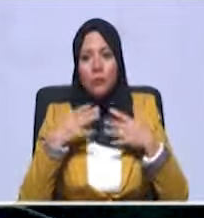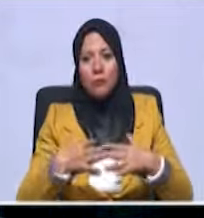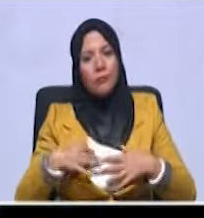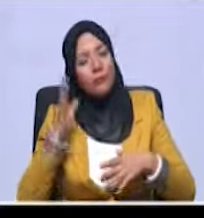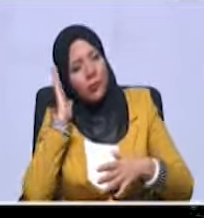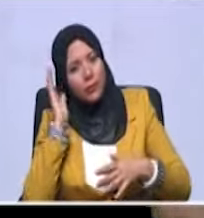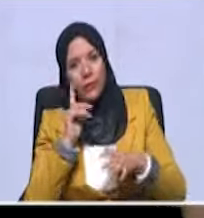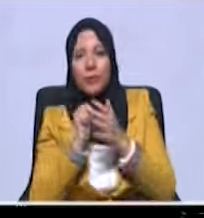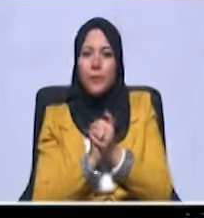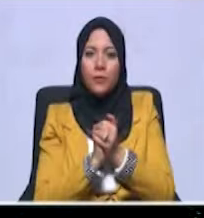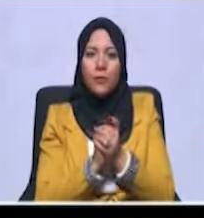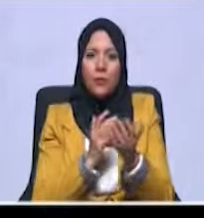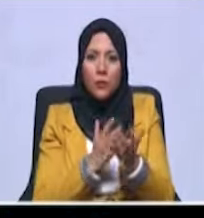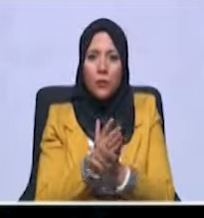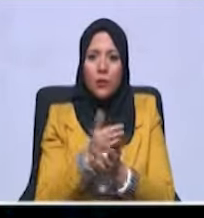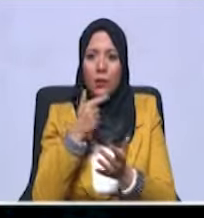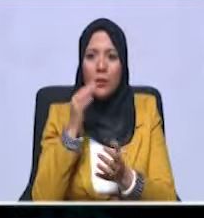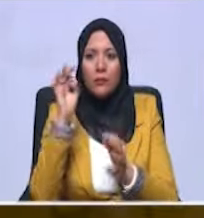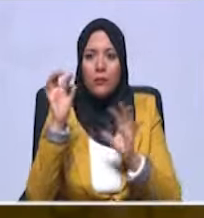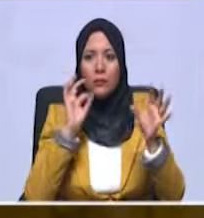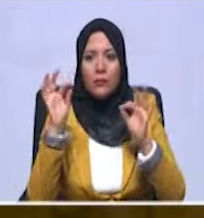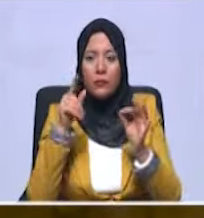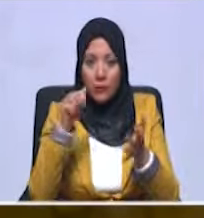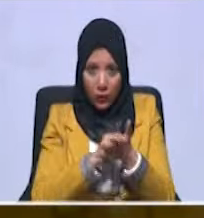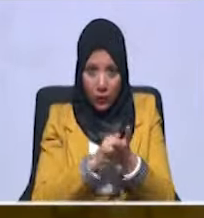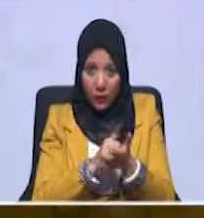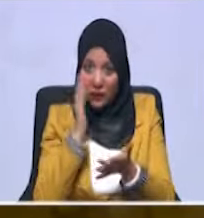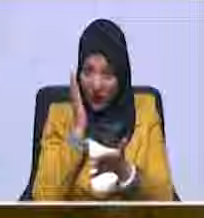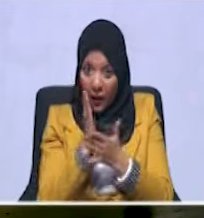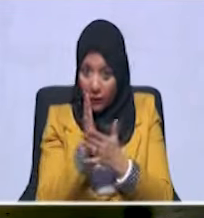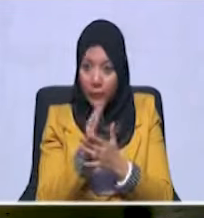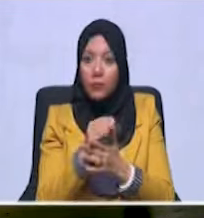ايوه. فهو كان عنده كان وكان عنده كده برضه في الحقيقة؟